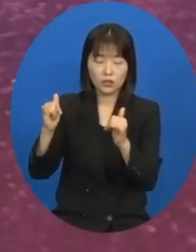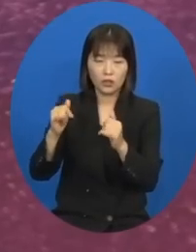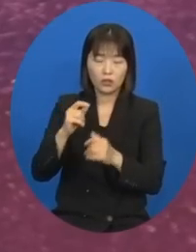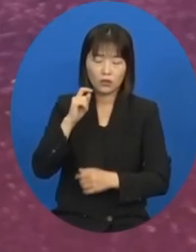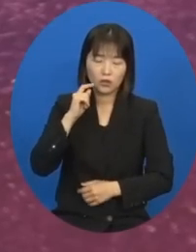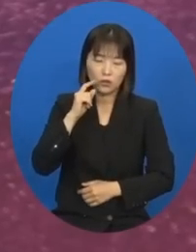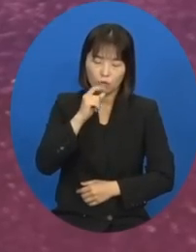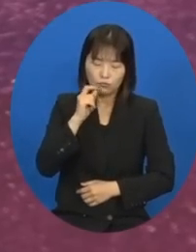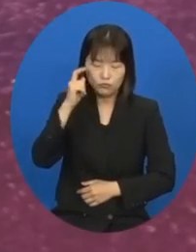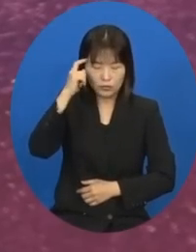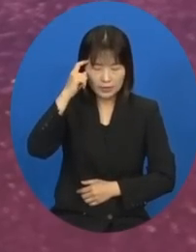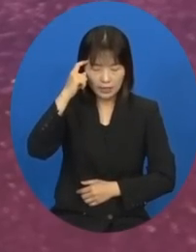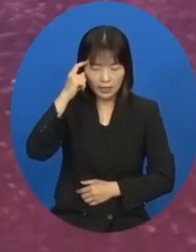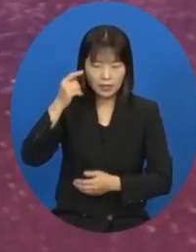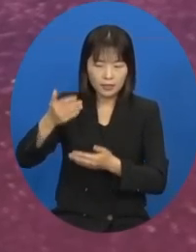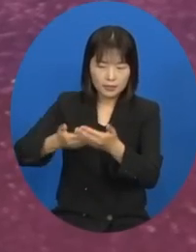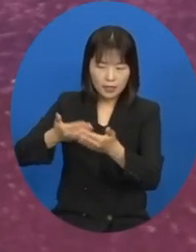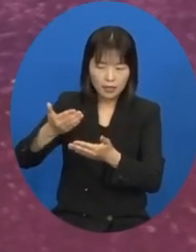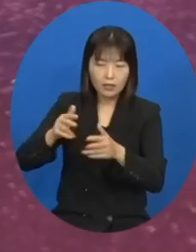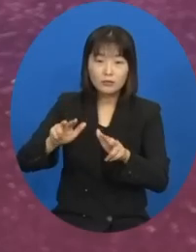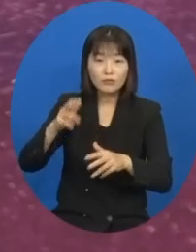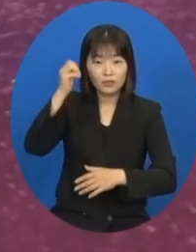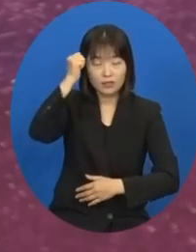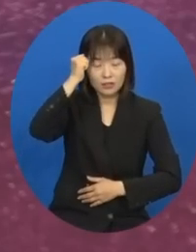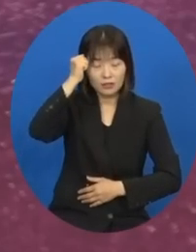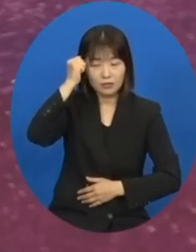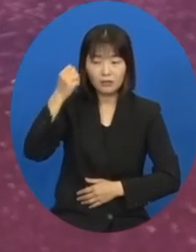남아요 그 청년이 이렇게 말했어요